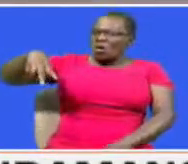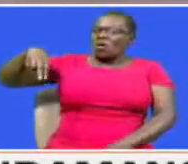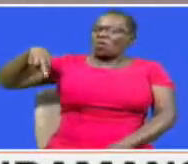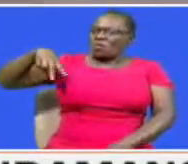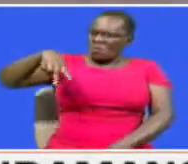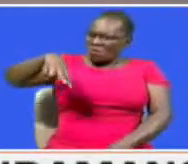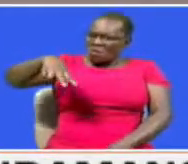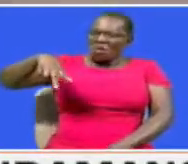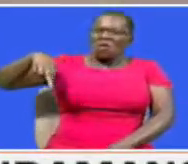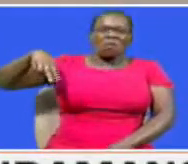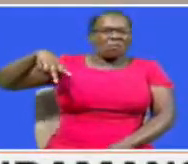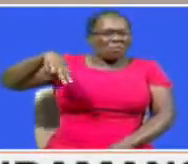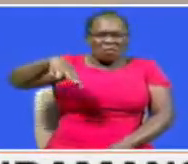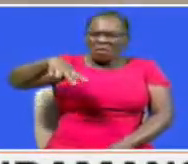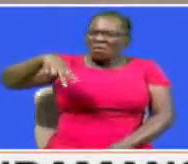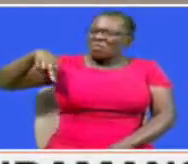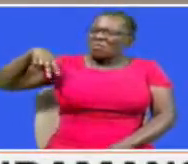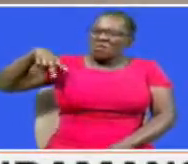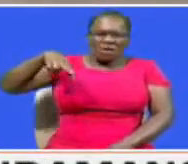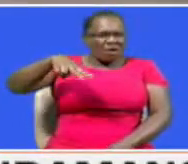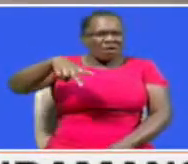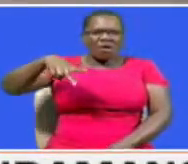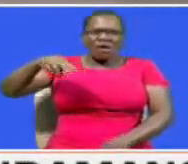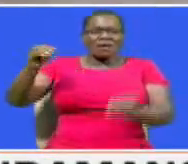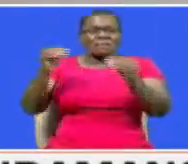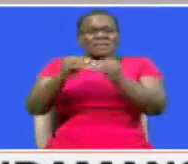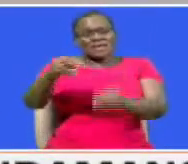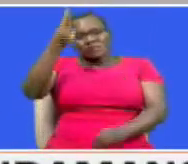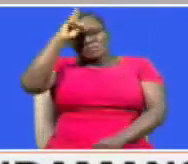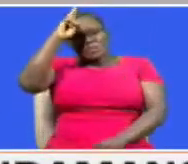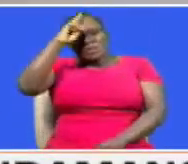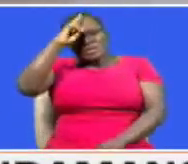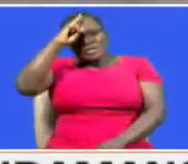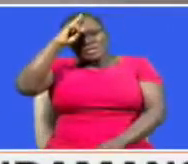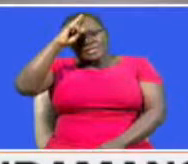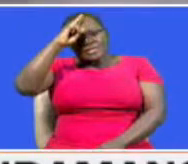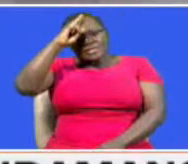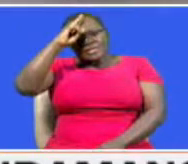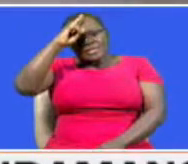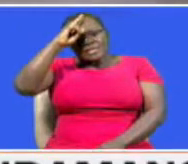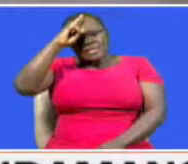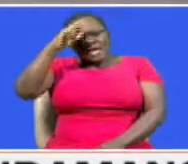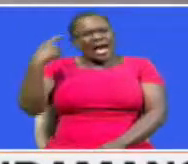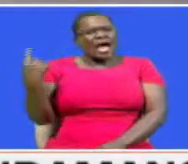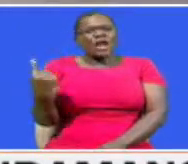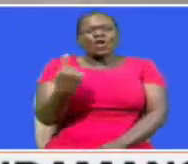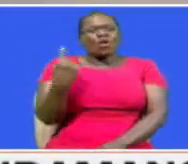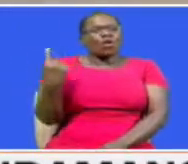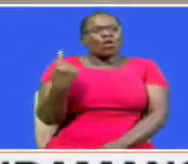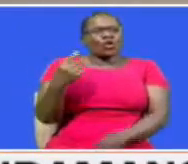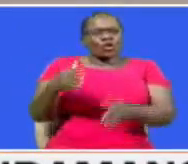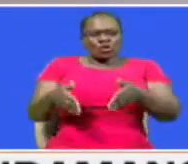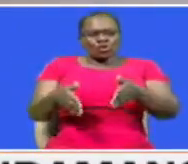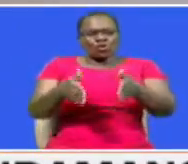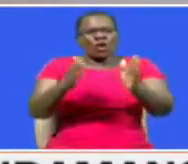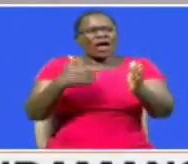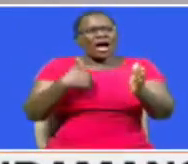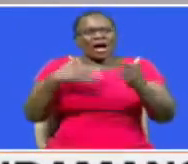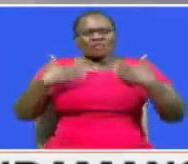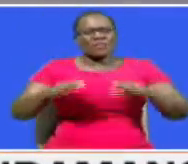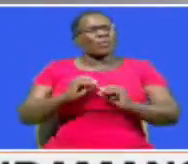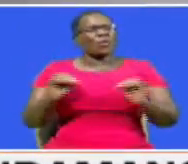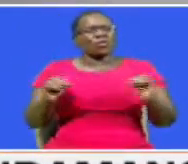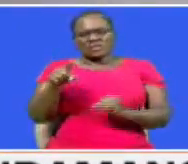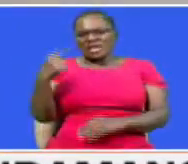madaha gumosi, gupili, akapitana na maafisa wa polisi 11 peke yake kwenye barabara isiyokuwa na mtu